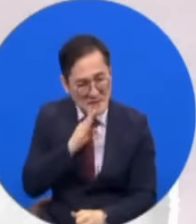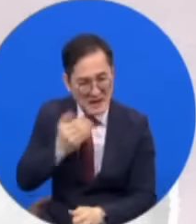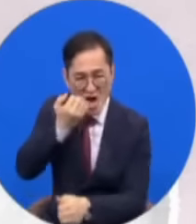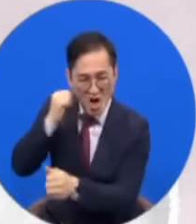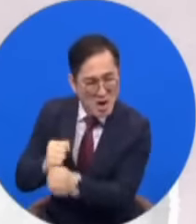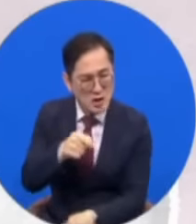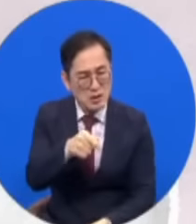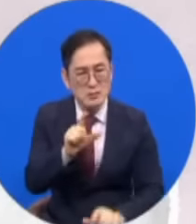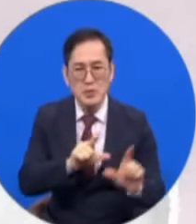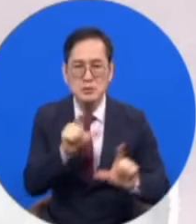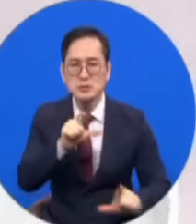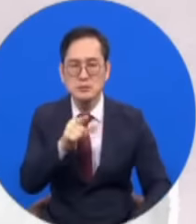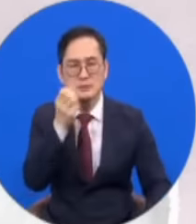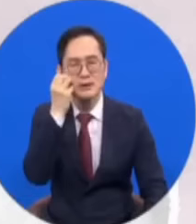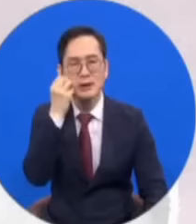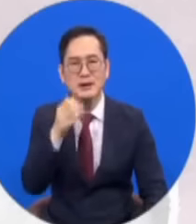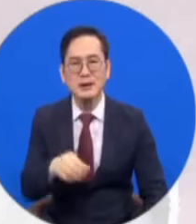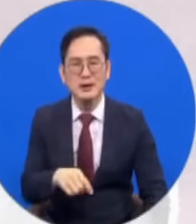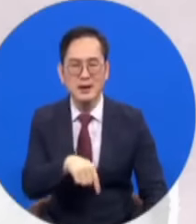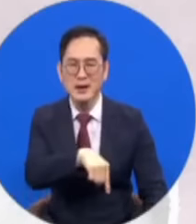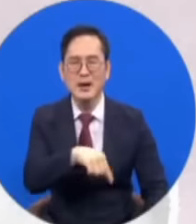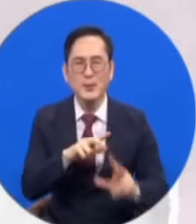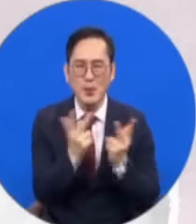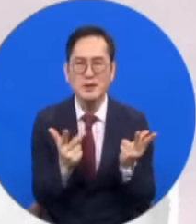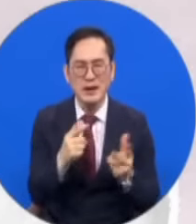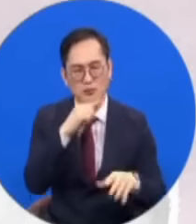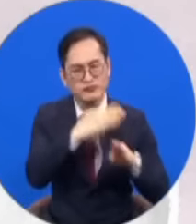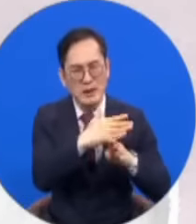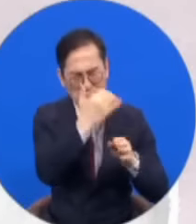본인의 한풀이 아니면 본인의 어떤 이념적 성향